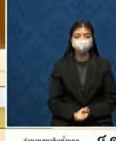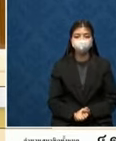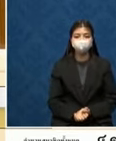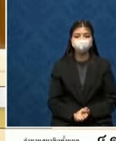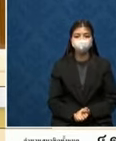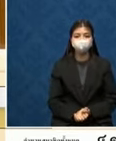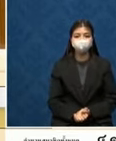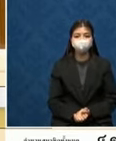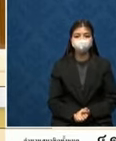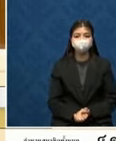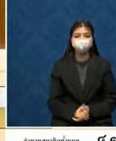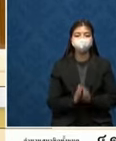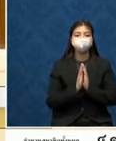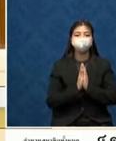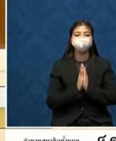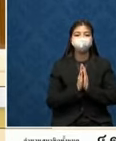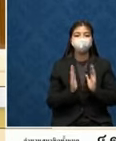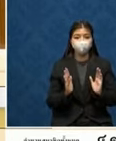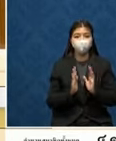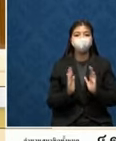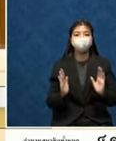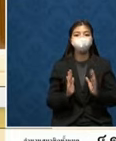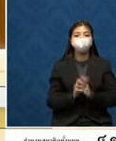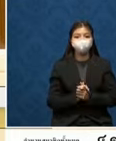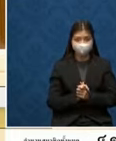นะขอบคุณครับ